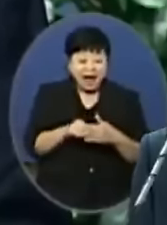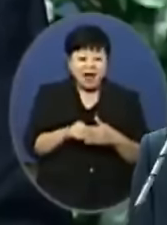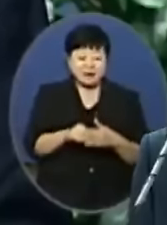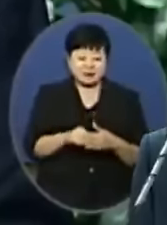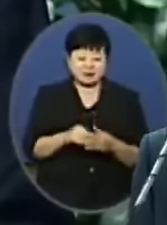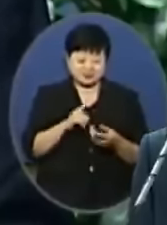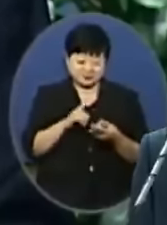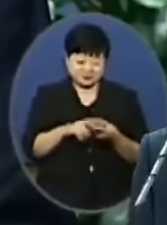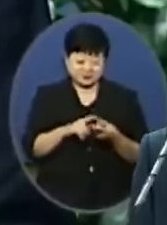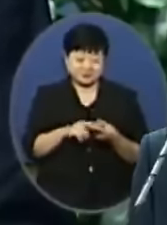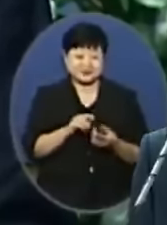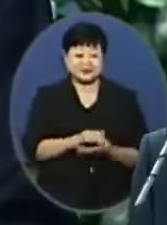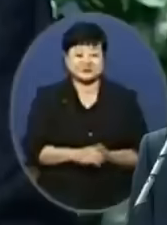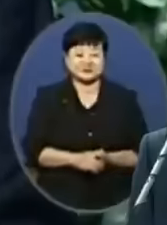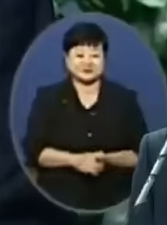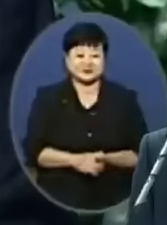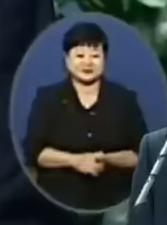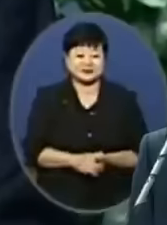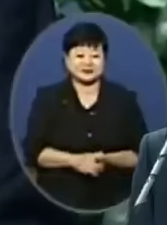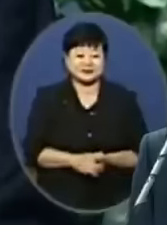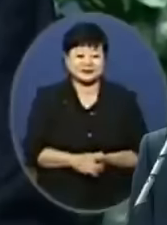상태를 말하는 것입니다.